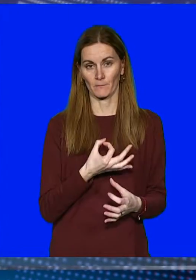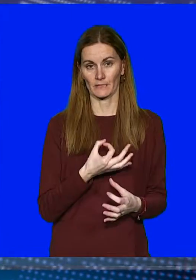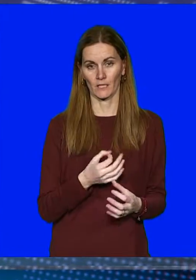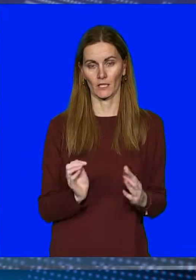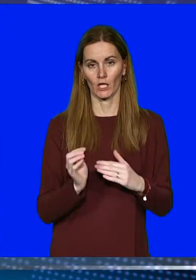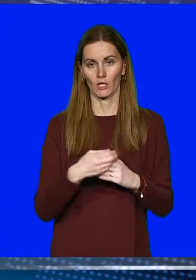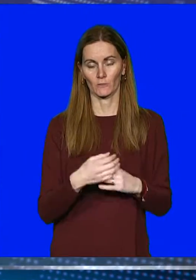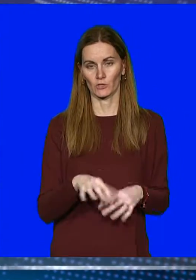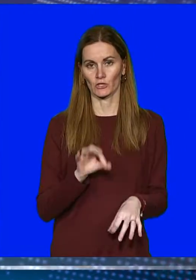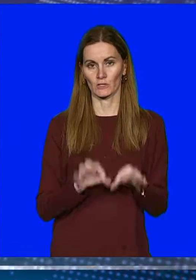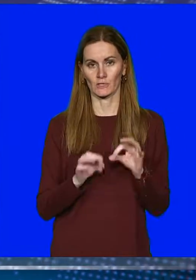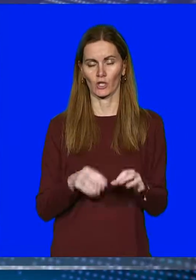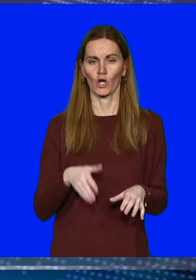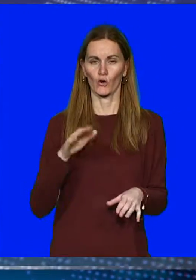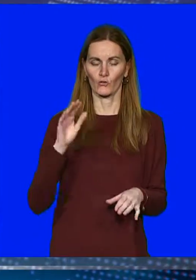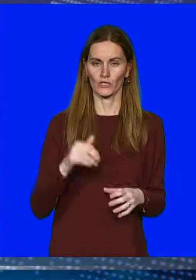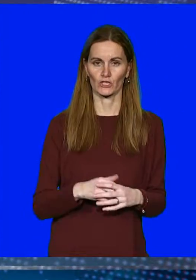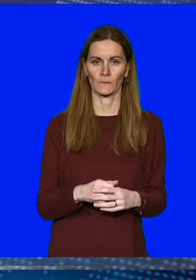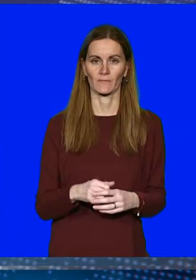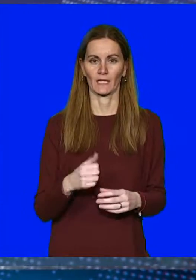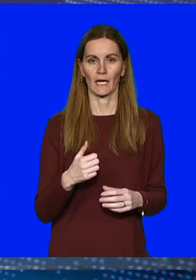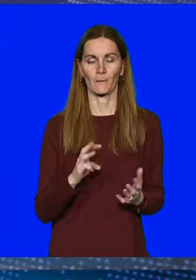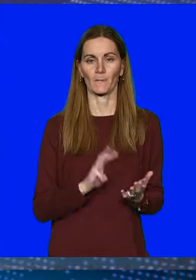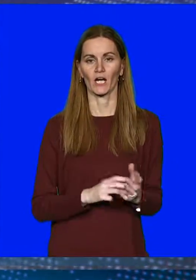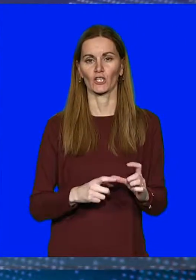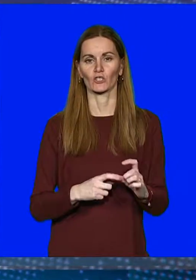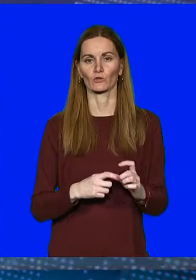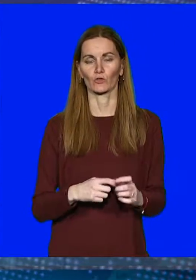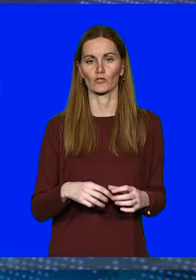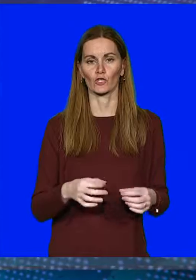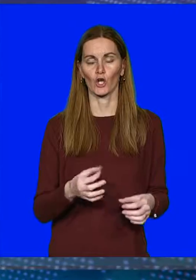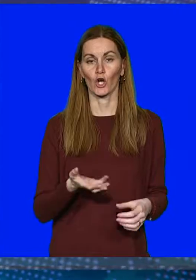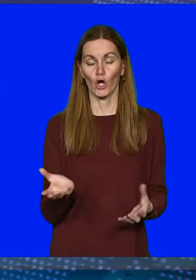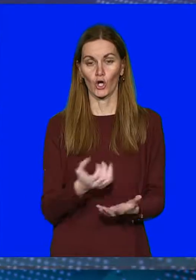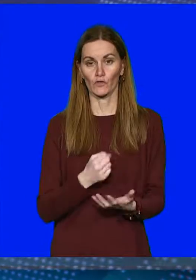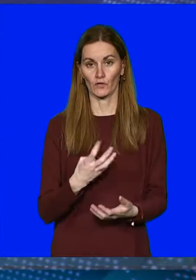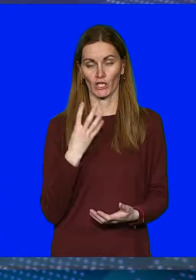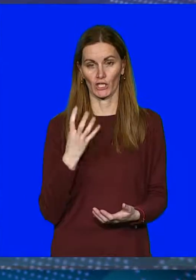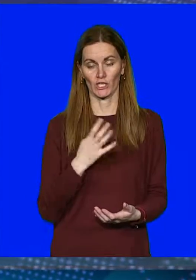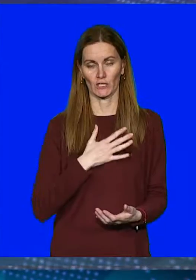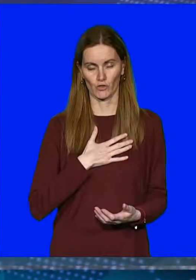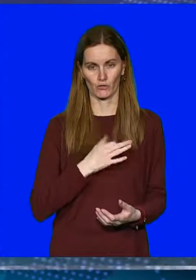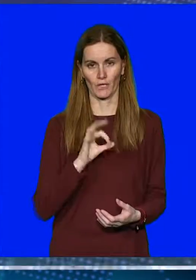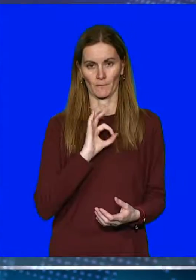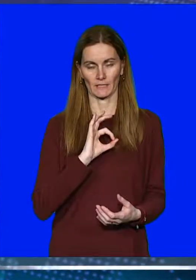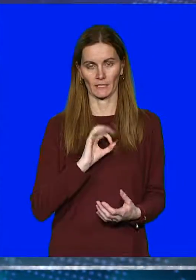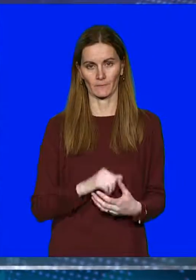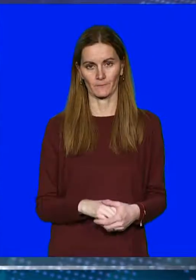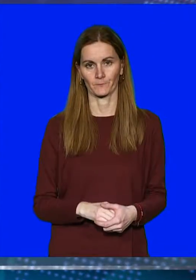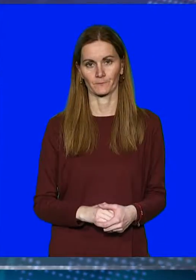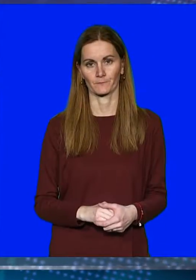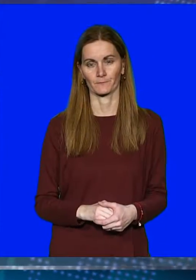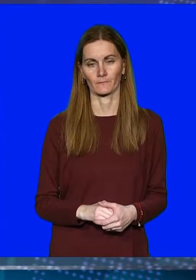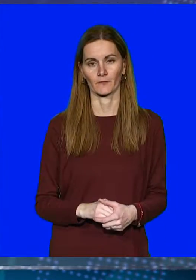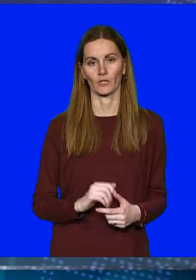10 medalja. Dubrovčani su se istaknuli u više disciplina, a junior Mario Šurković osvojio je čak 4 samostalne medalje.